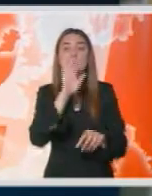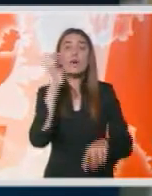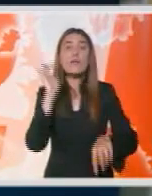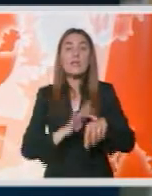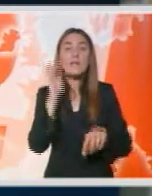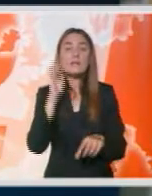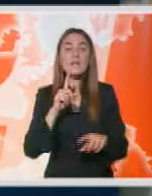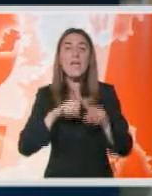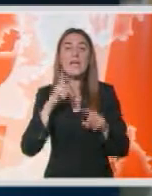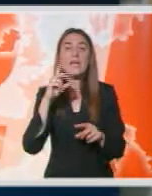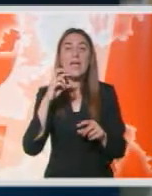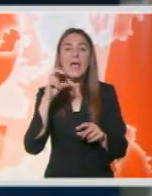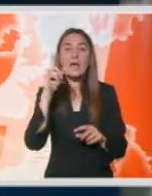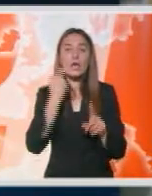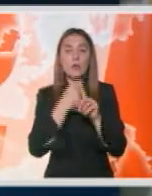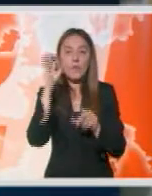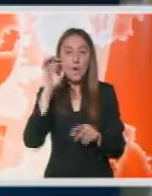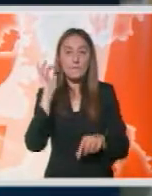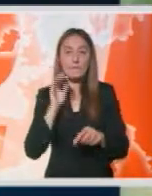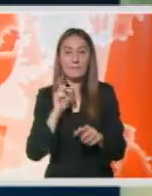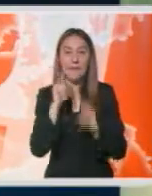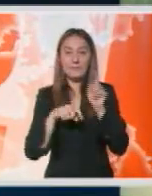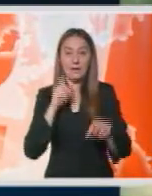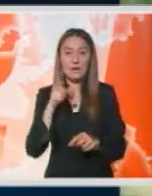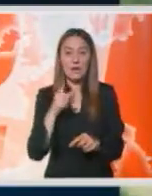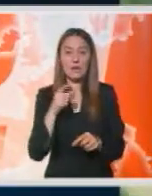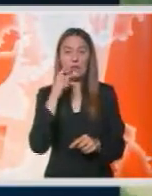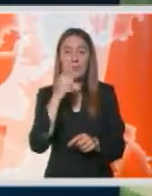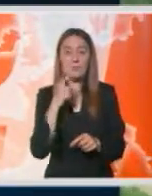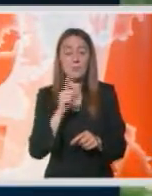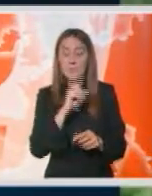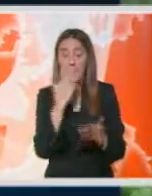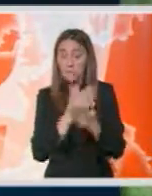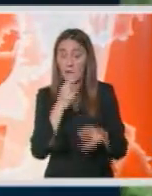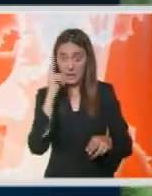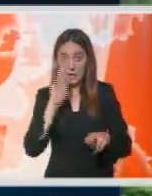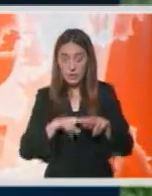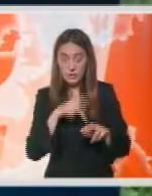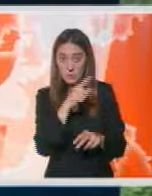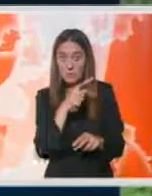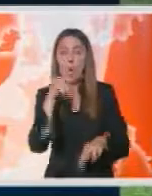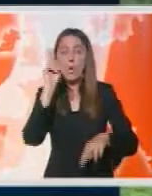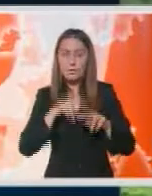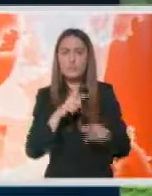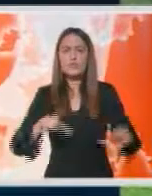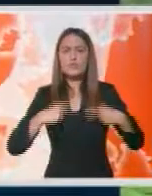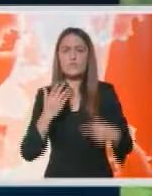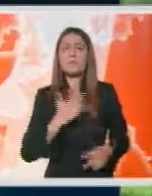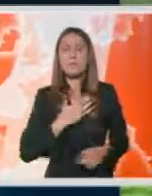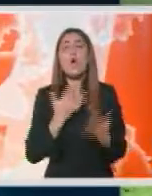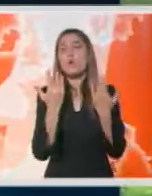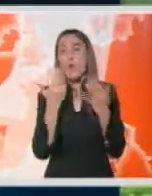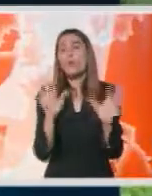infekciji Helicobacterom pylori. Dok misterija ne bude rešena, Mallory Wilken je odlučna da živi svoj život